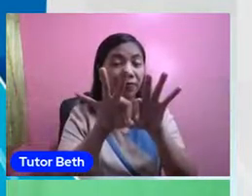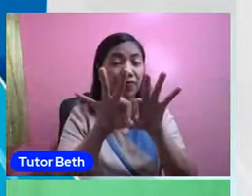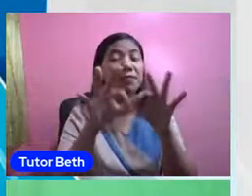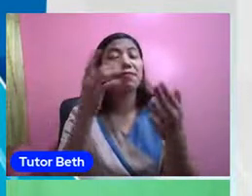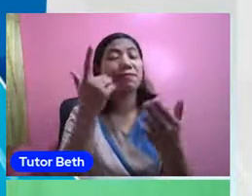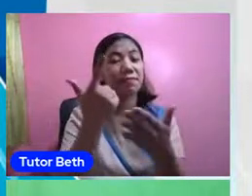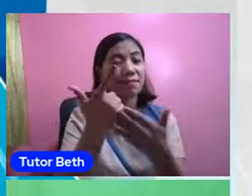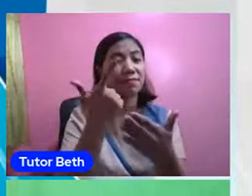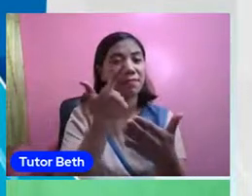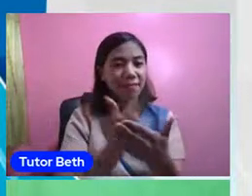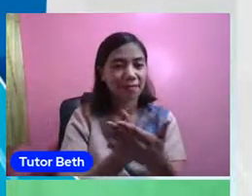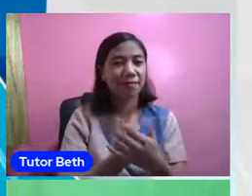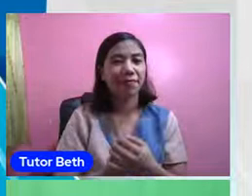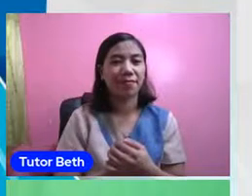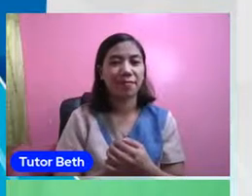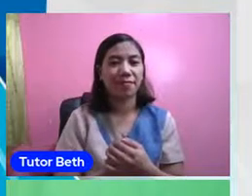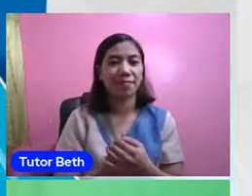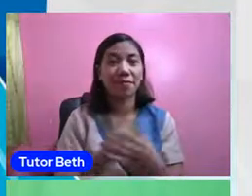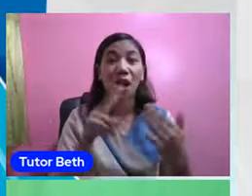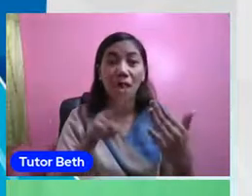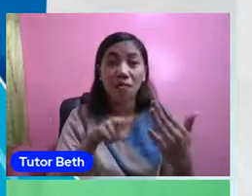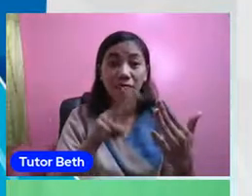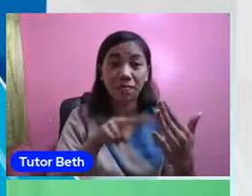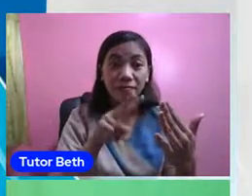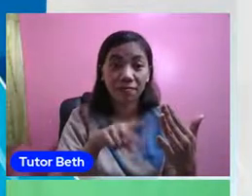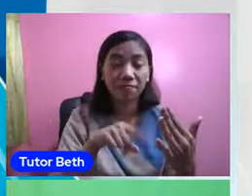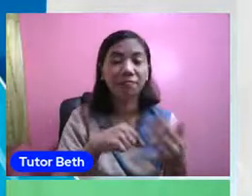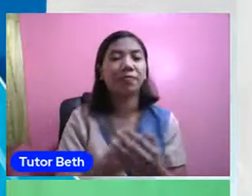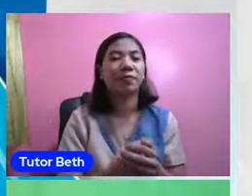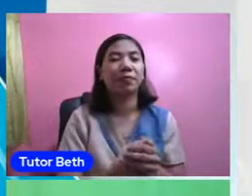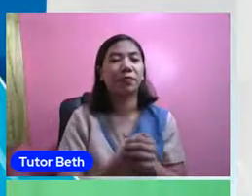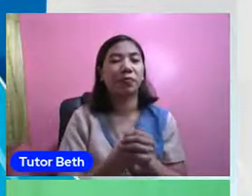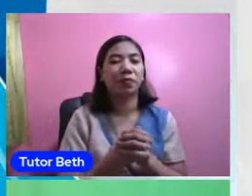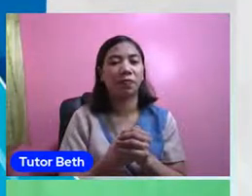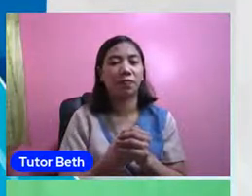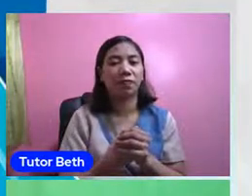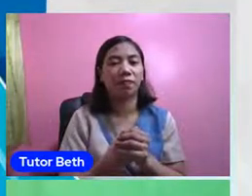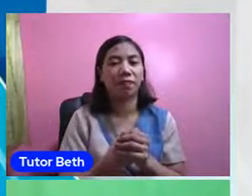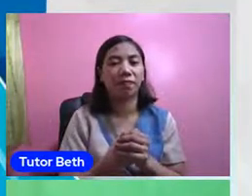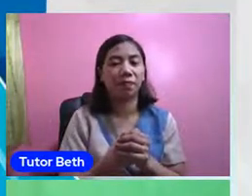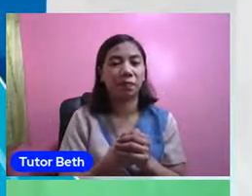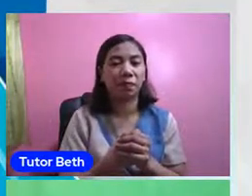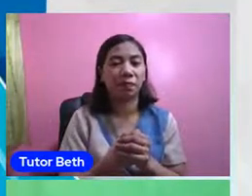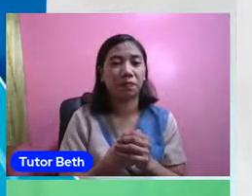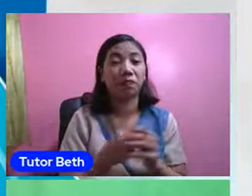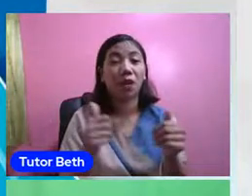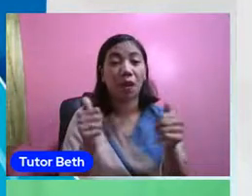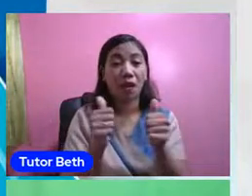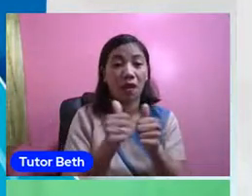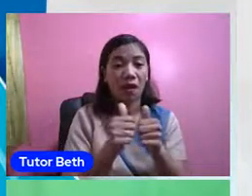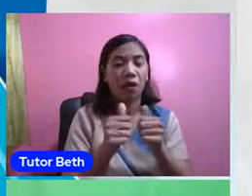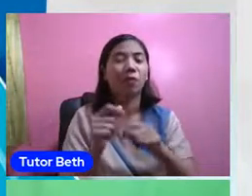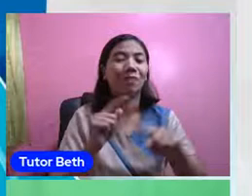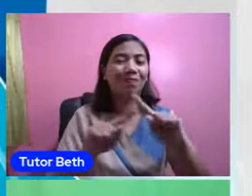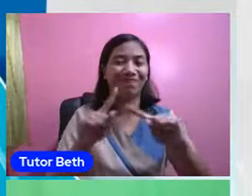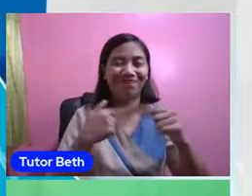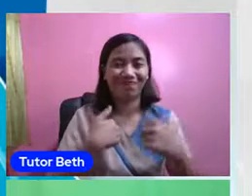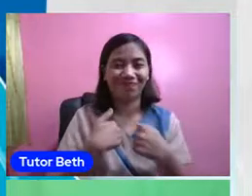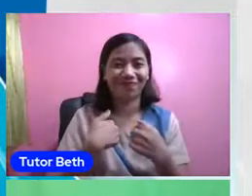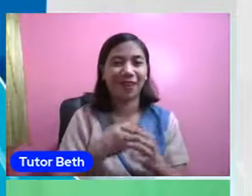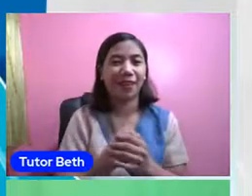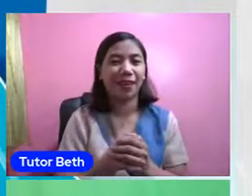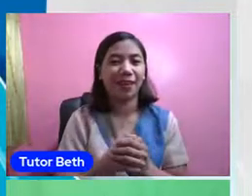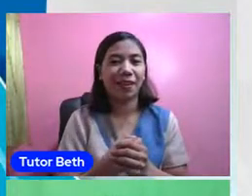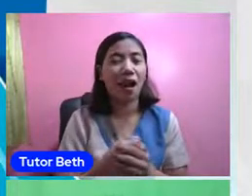Sige nga. Sabayan nyo kung magbasa ha. Babasahin natin habang sinisenyas ni Tutor Beth para mas